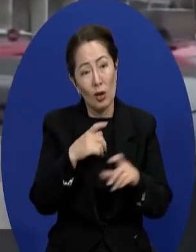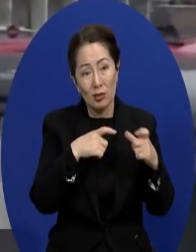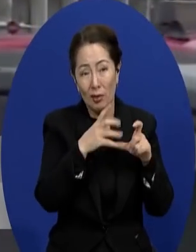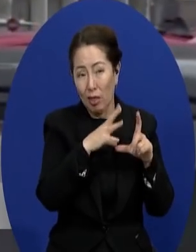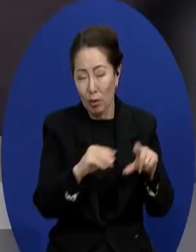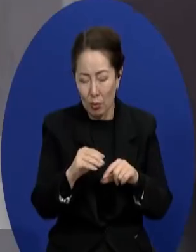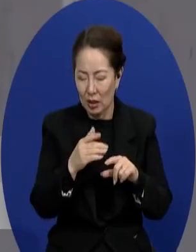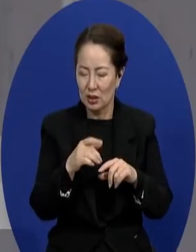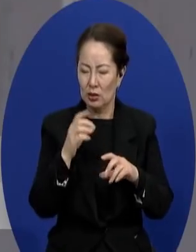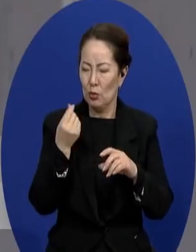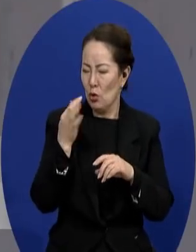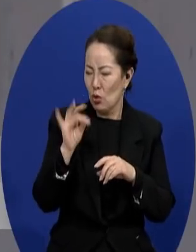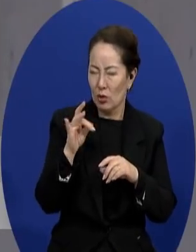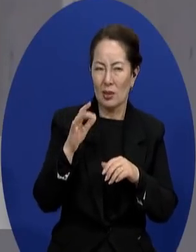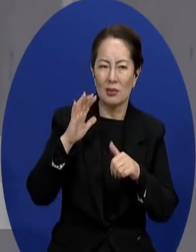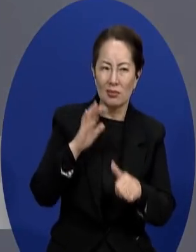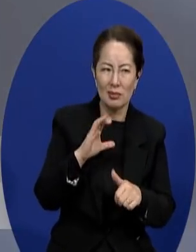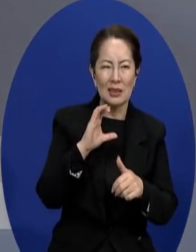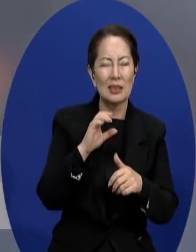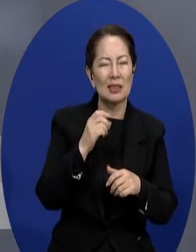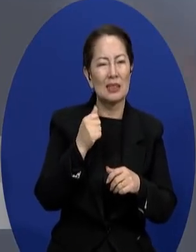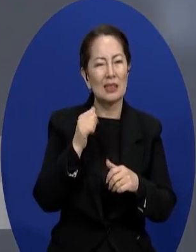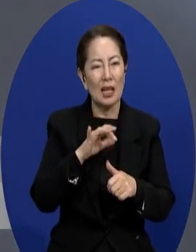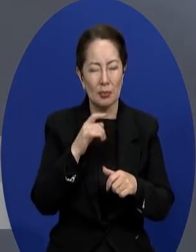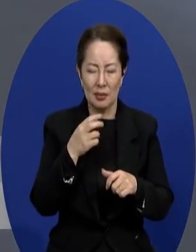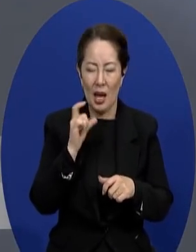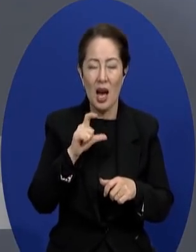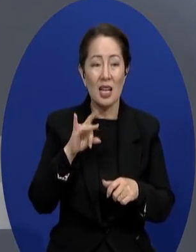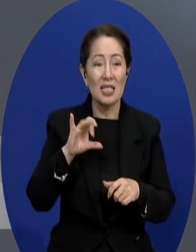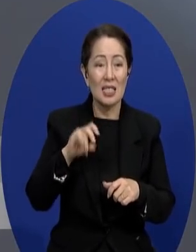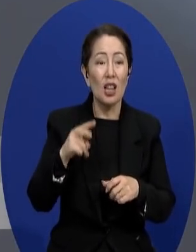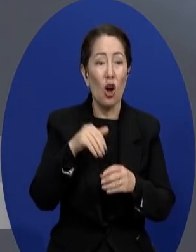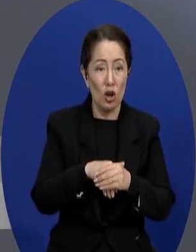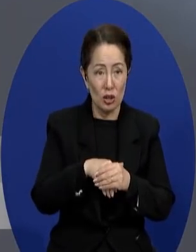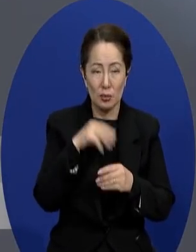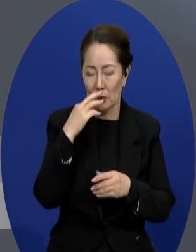хэмжээнээс үүдэлтэй санхүүгийн дарамт маш их одоо эрсдэл дагуулж байгааг хэлж байна.